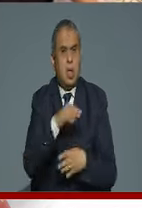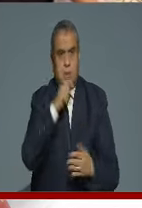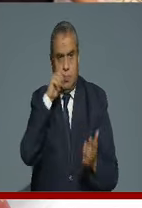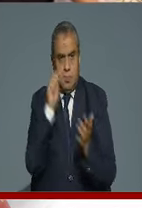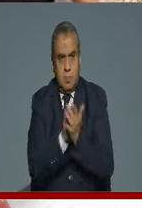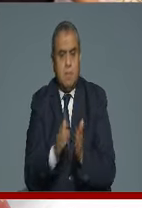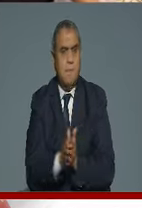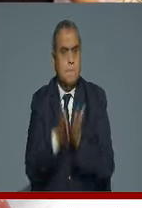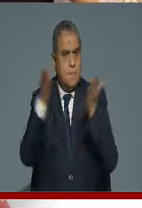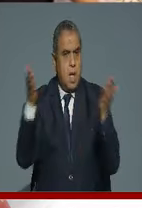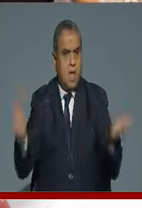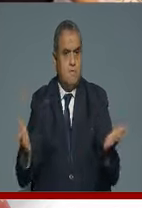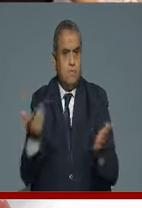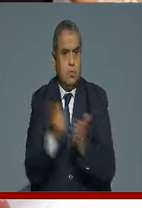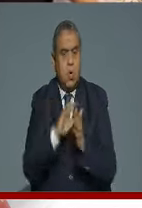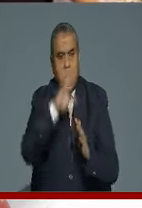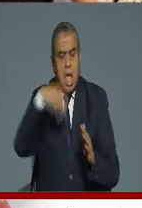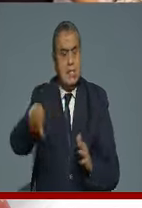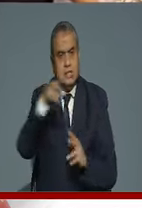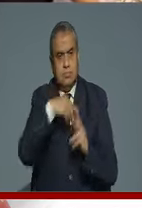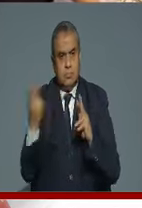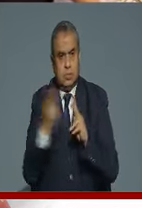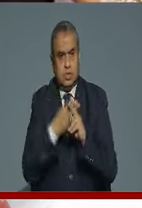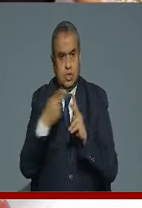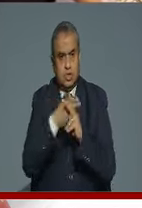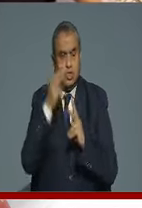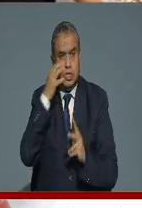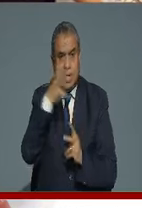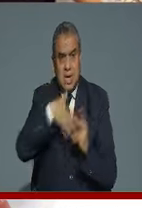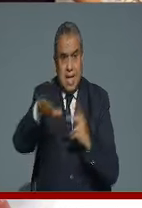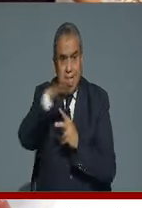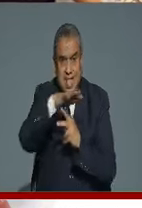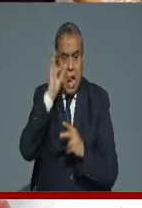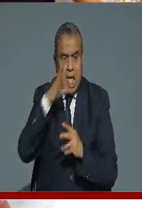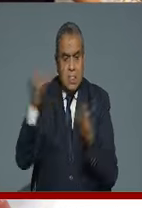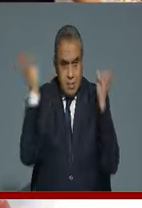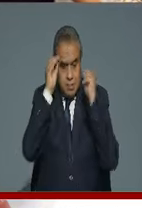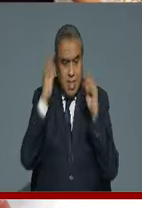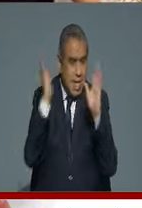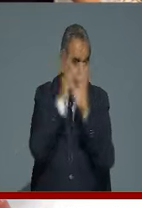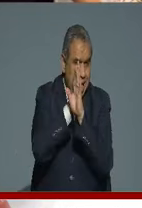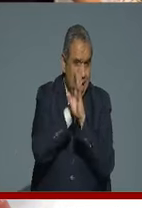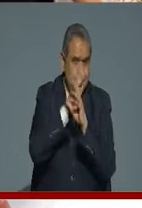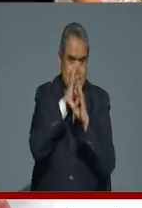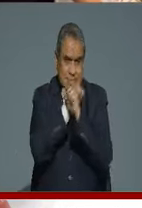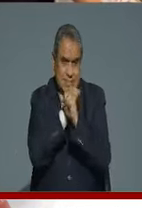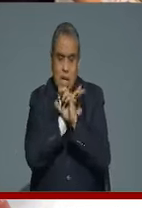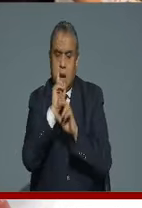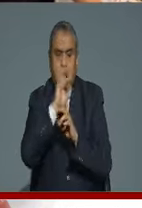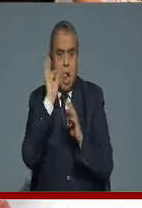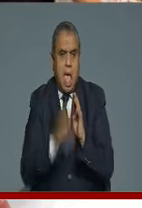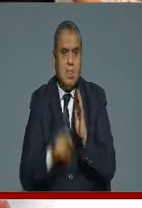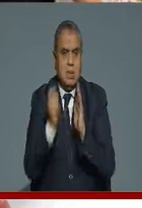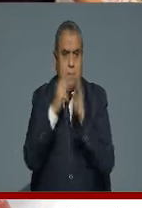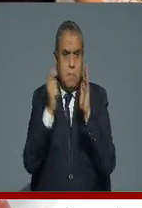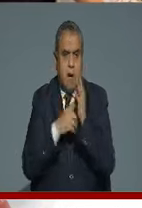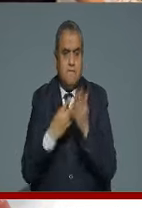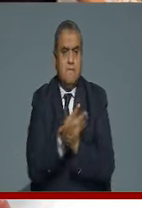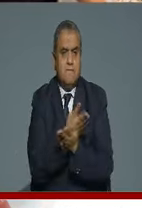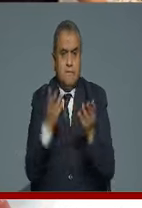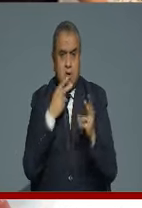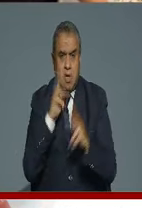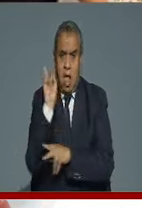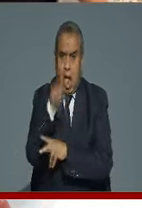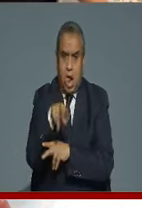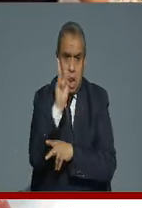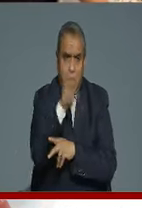معاكم في طرح الموضوع من غير ما نخبي حاجة، ما يصحش. يعني إحنا ما يصحش أن إحنا نخدعكم